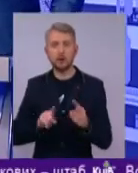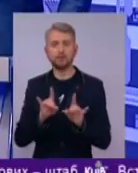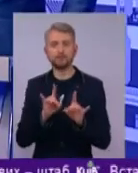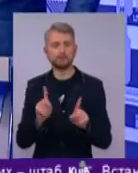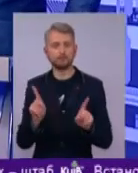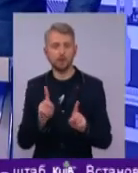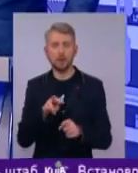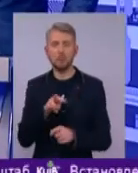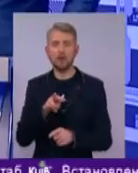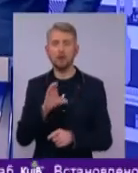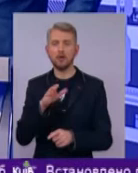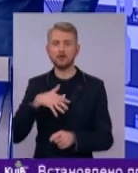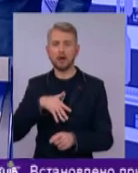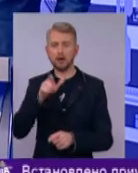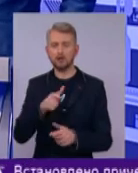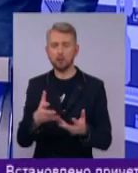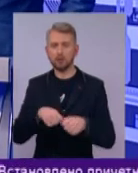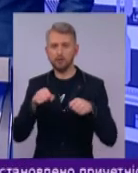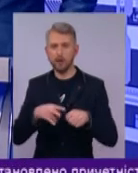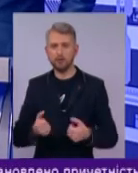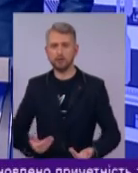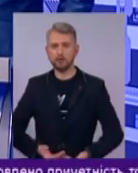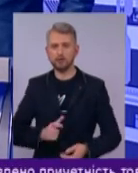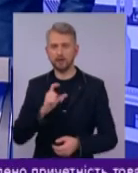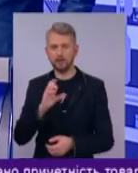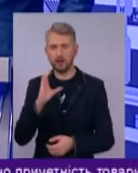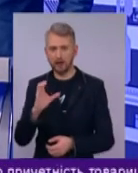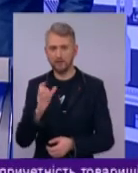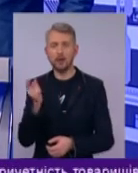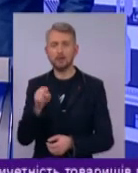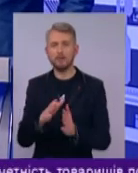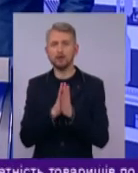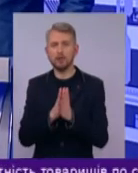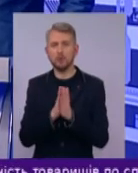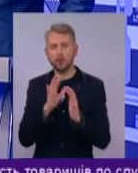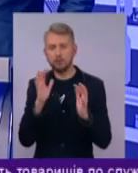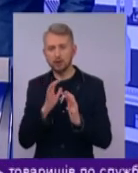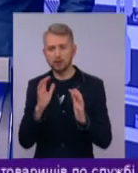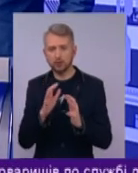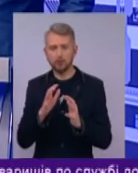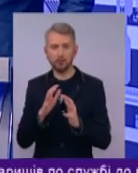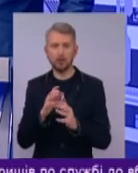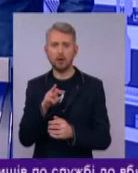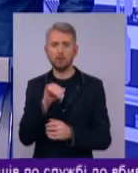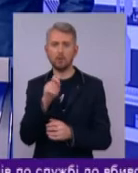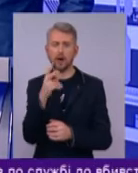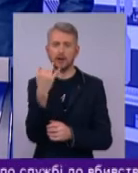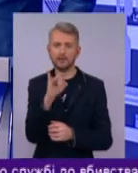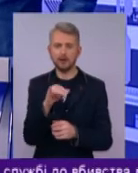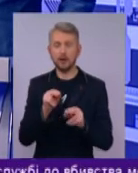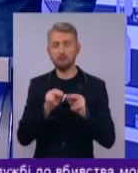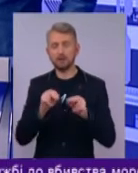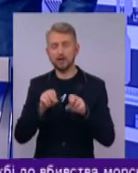Отже, Михайло Саакашвілі отримав право на проживання в ЄС. Там же просить притулку шоумен Антін Мухарський, і вчителі